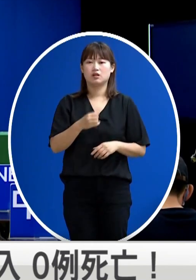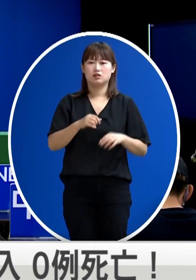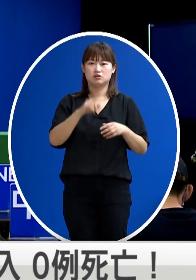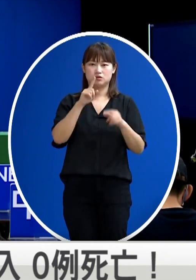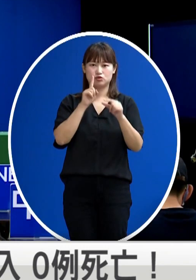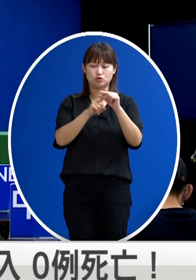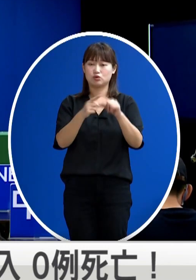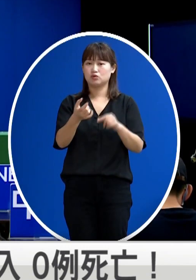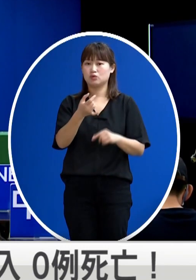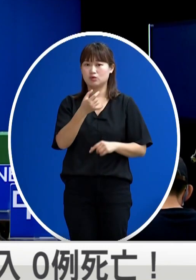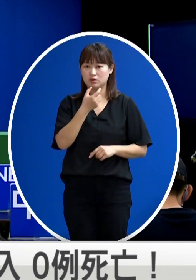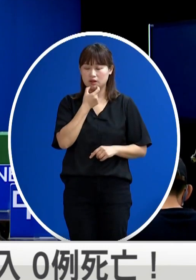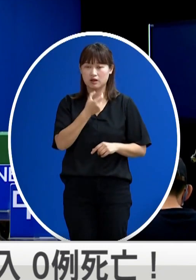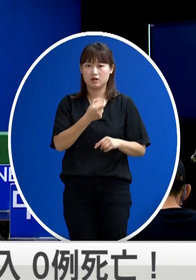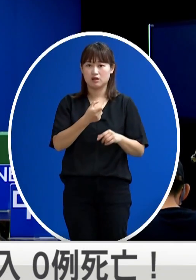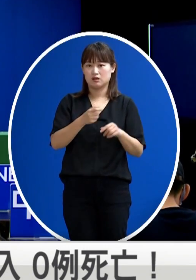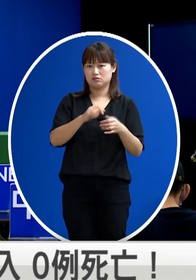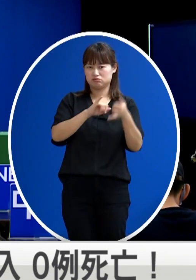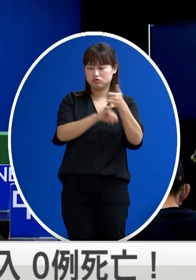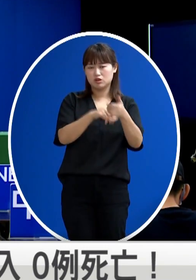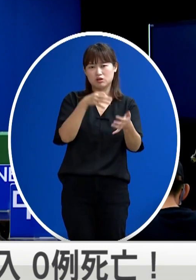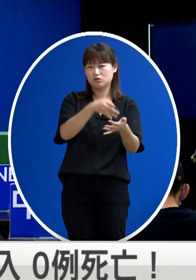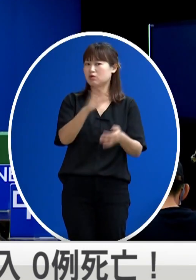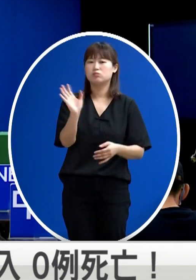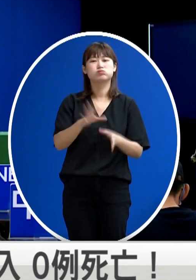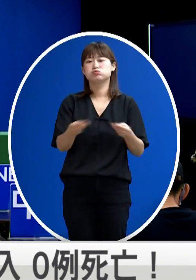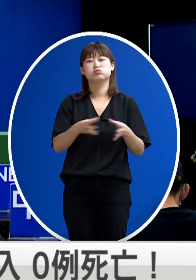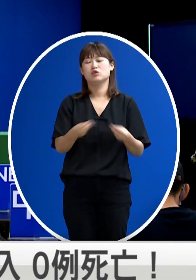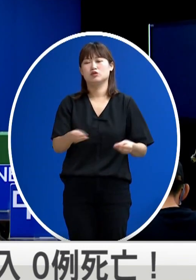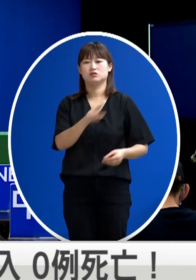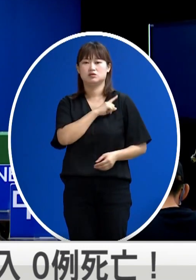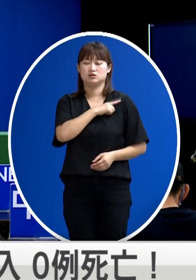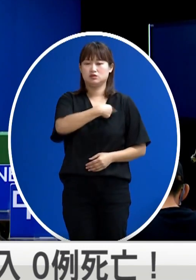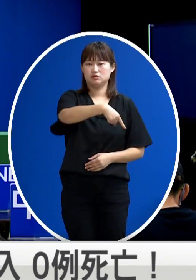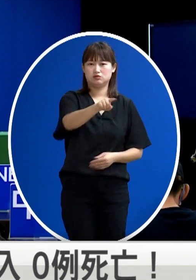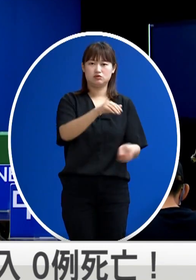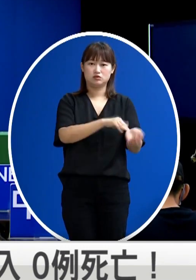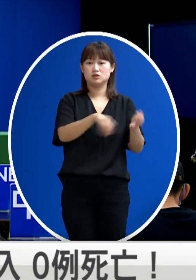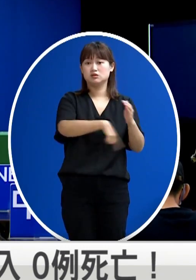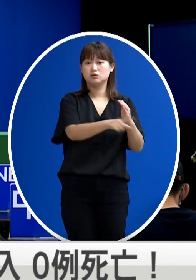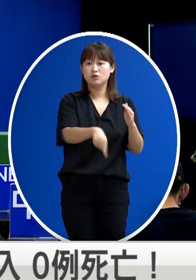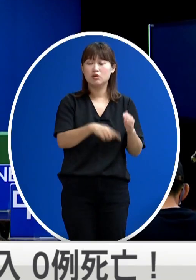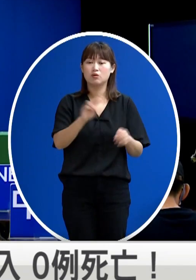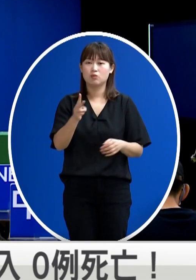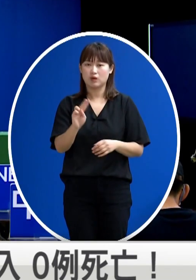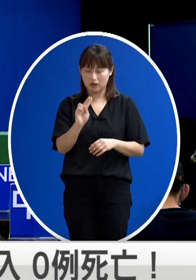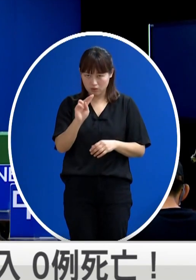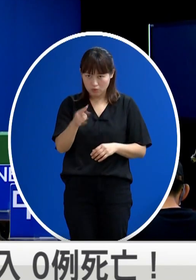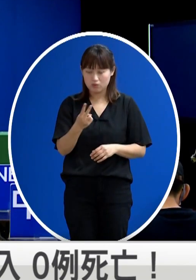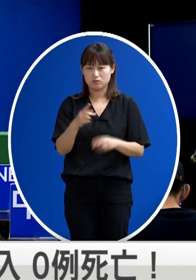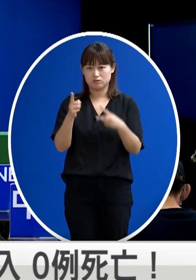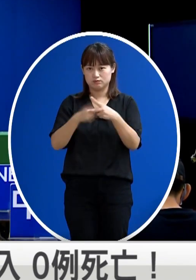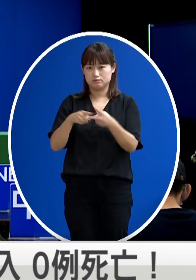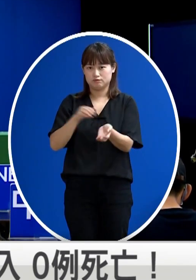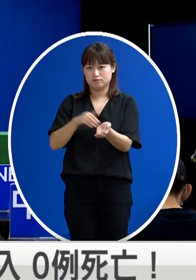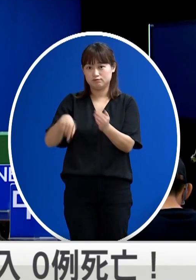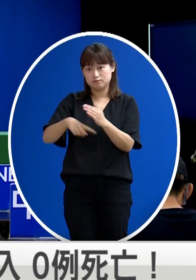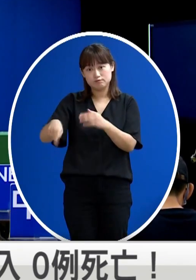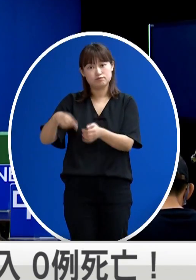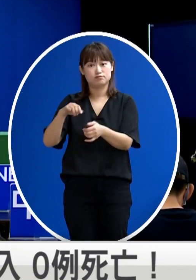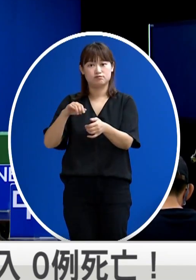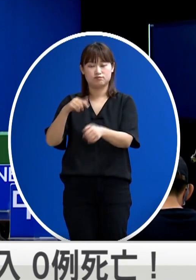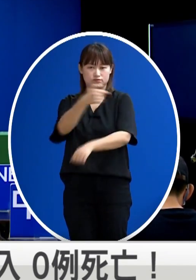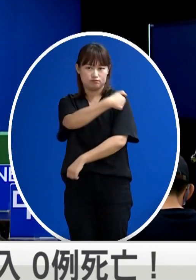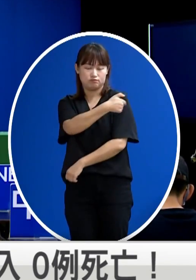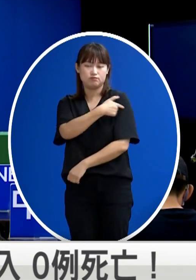平台，可以比照流感疫苗，就是像除了医院之外，可能诊所也可以直接接受预约，然后随约随打才能提